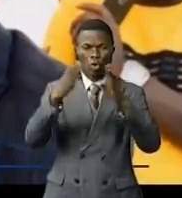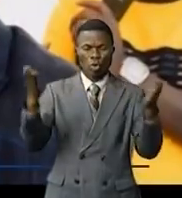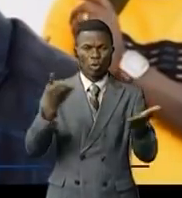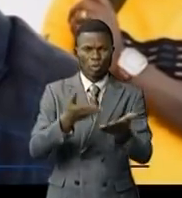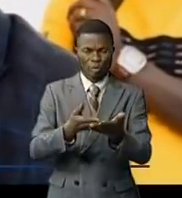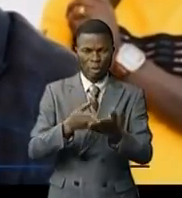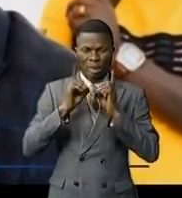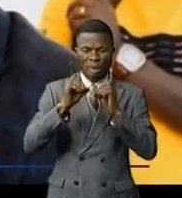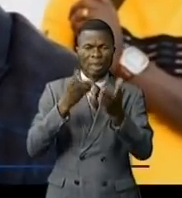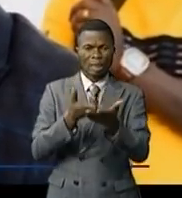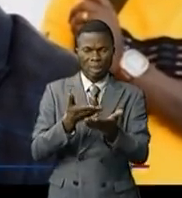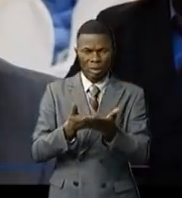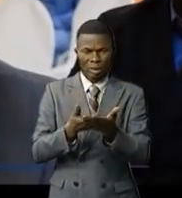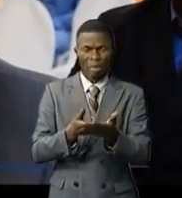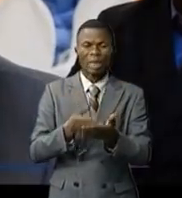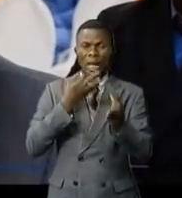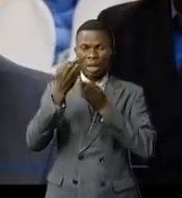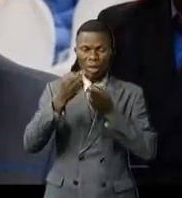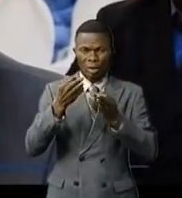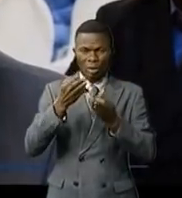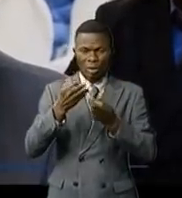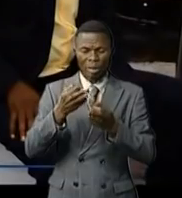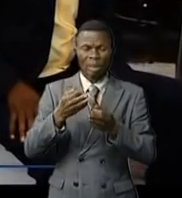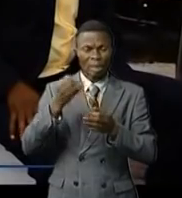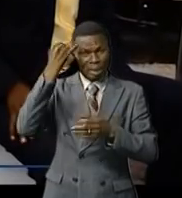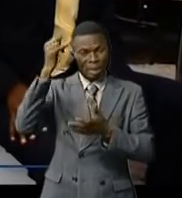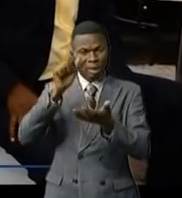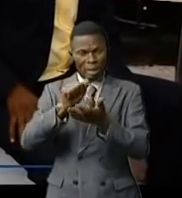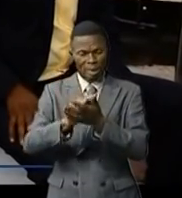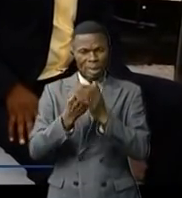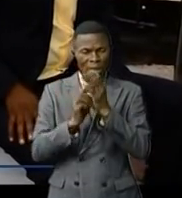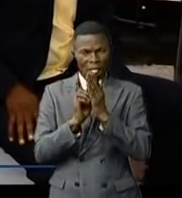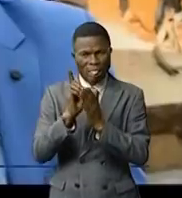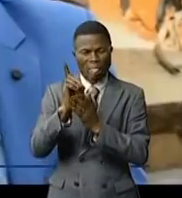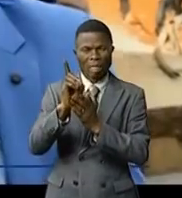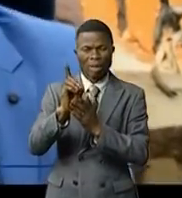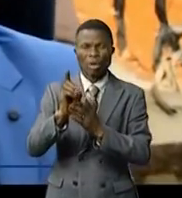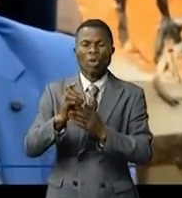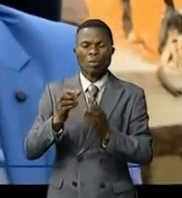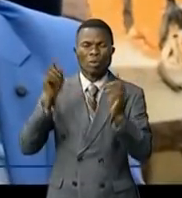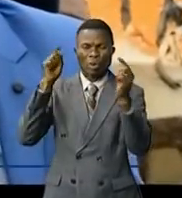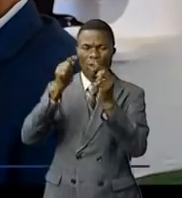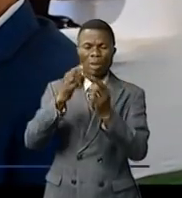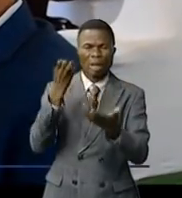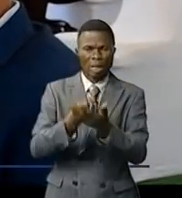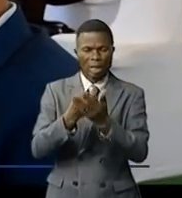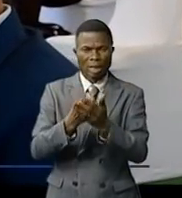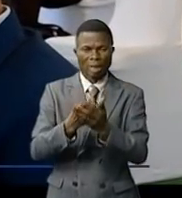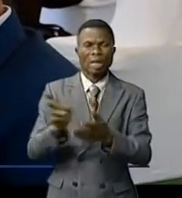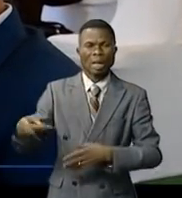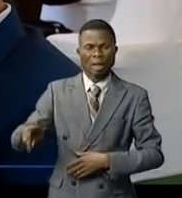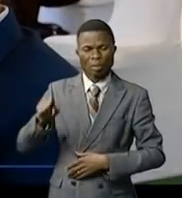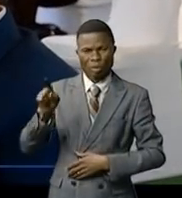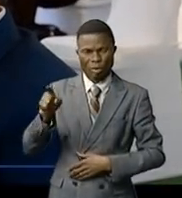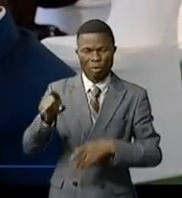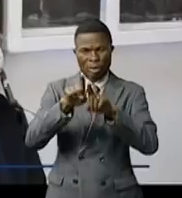Dans son mot des circonstances, il précise que cette étoile qui pointe à l'horizon pour déployer ses ambitions économiques sur l'ombre du climat des